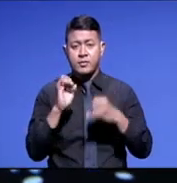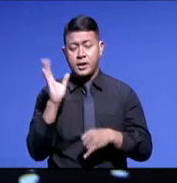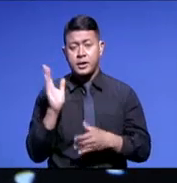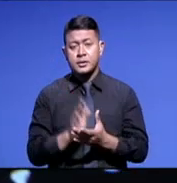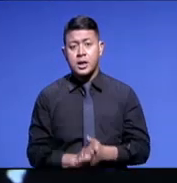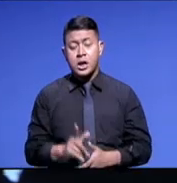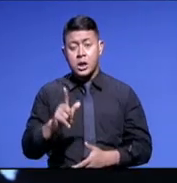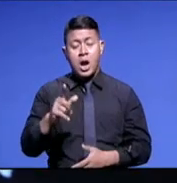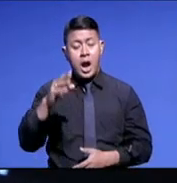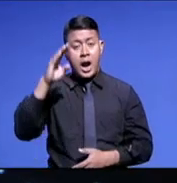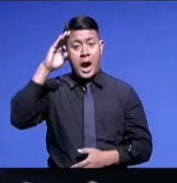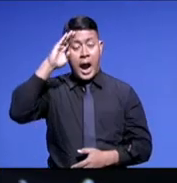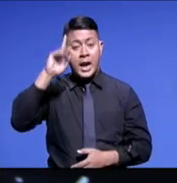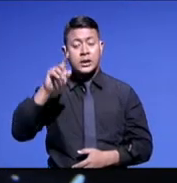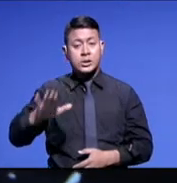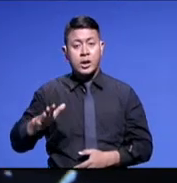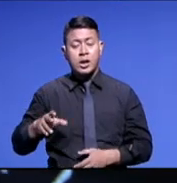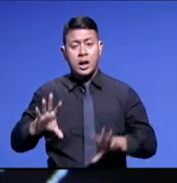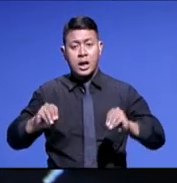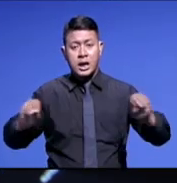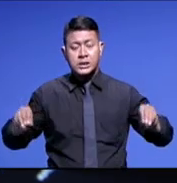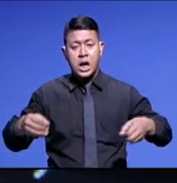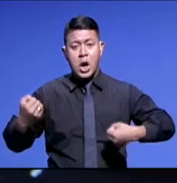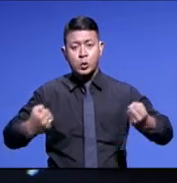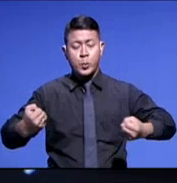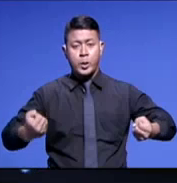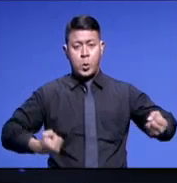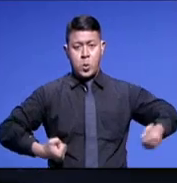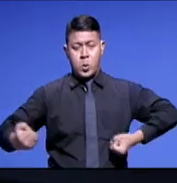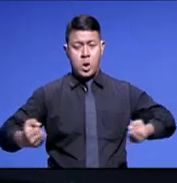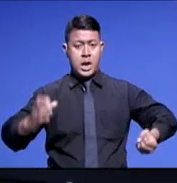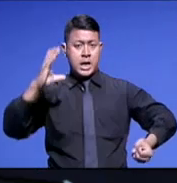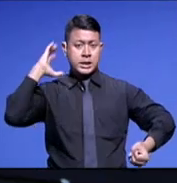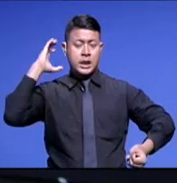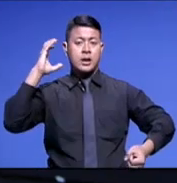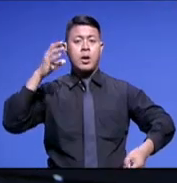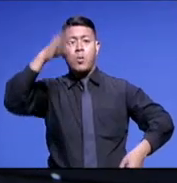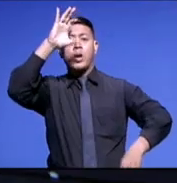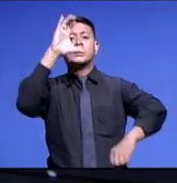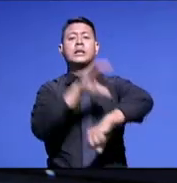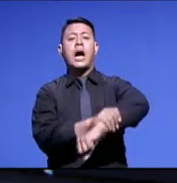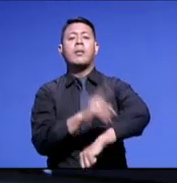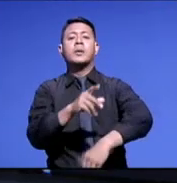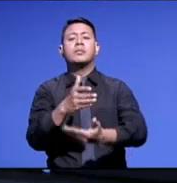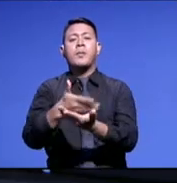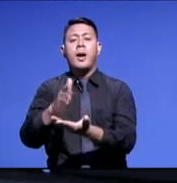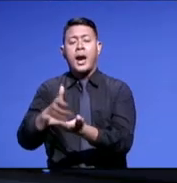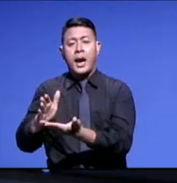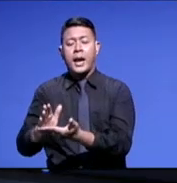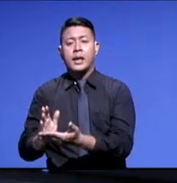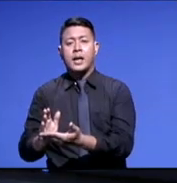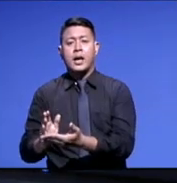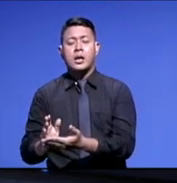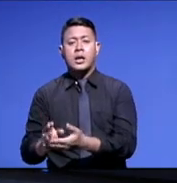Selain pemirsa, seorang ayah satu anak yang berprofesi sebagai sopir truk di Samarinda ditangkap polisi karena mengedarkan narkotika jenis